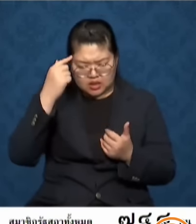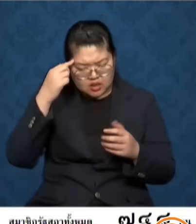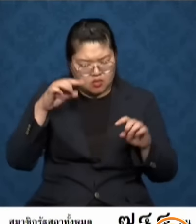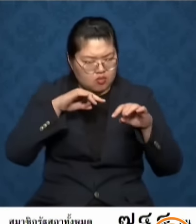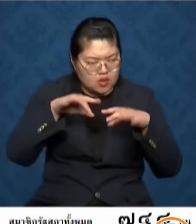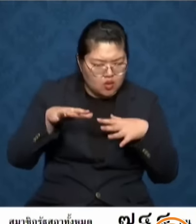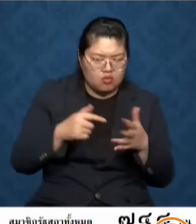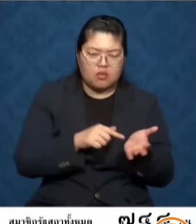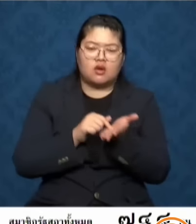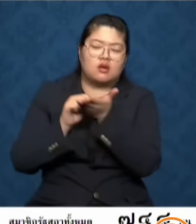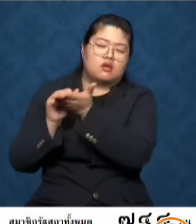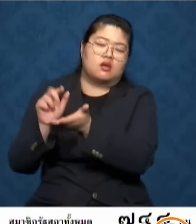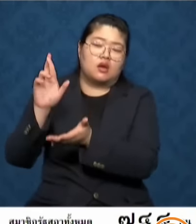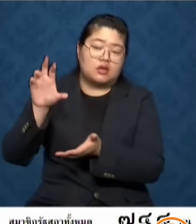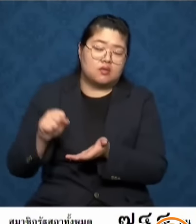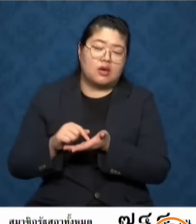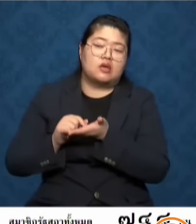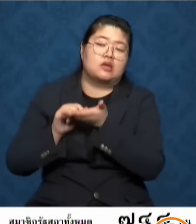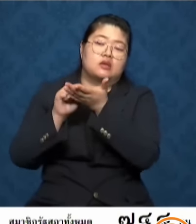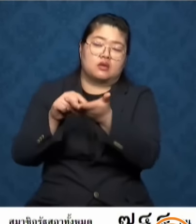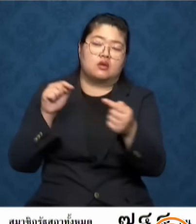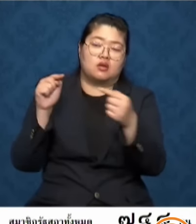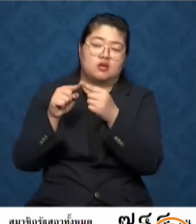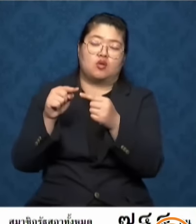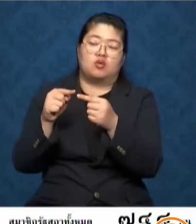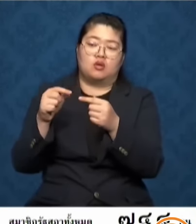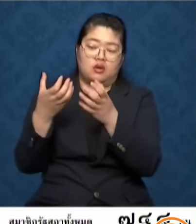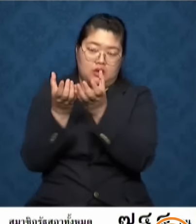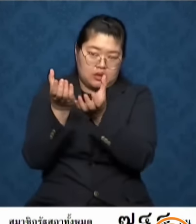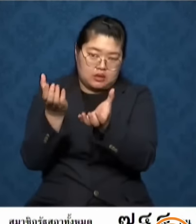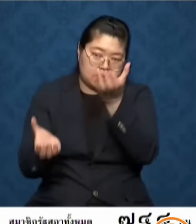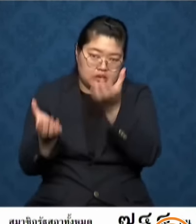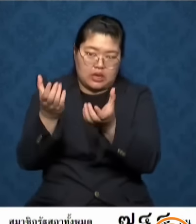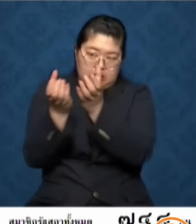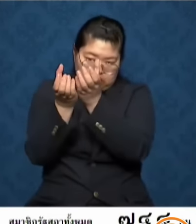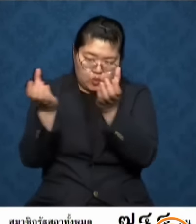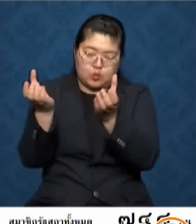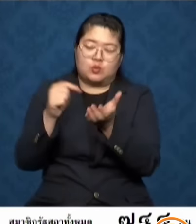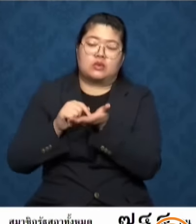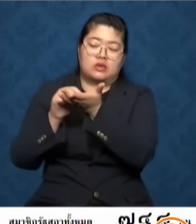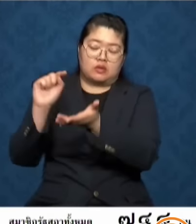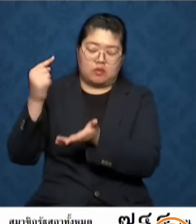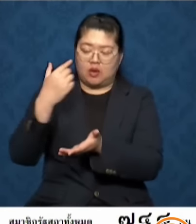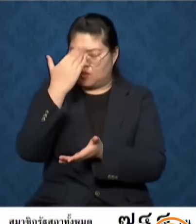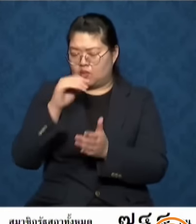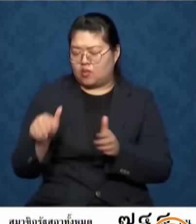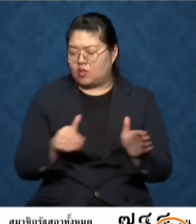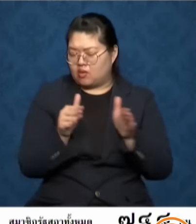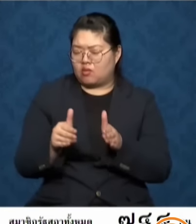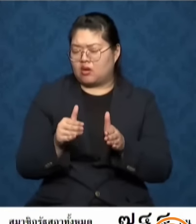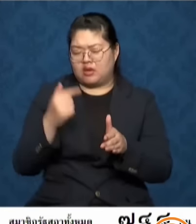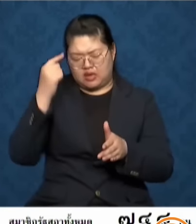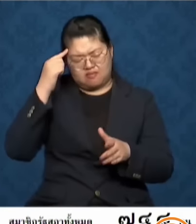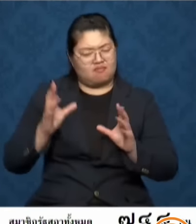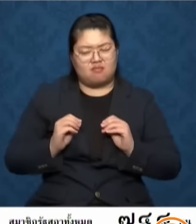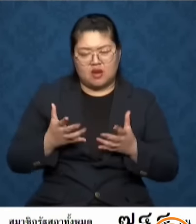ะอาจจะเสนอยัตติให้รัสพานั้นยืนเรื่น้าวไปที่สารนรูอยู่ดีตามก millennial,ี่ถึแ้ผมไมเหนด้วยแต่ต้ย